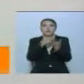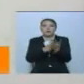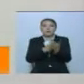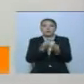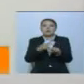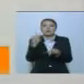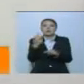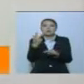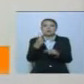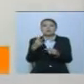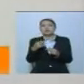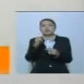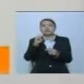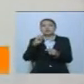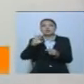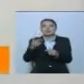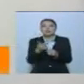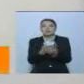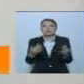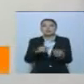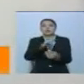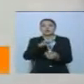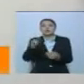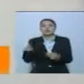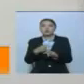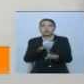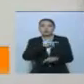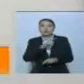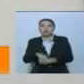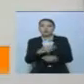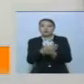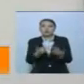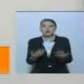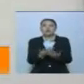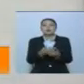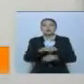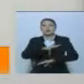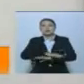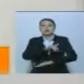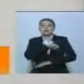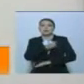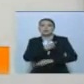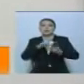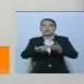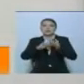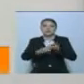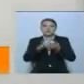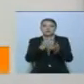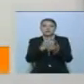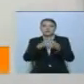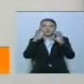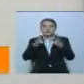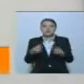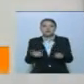бабының 3-ші бөлігімен көп адамның өліміне қатысты санитарлық және гигиеналық талаптар нормаларын бұзу бойынша